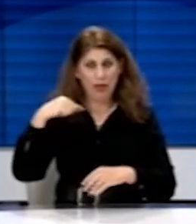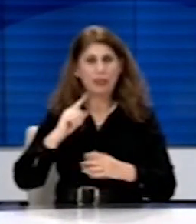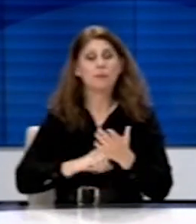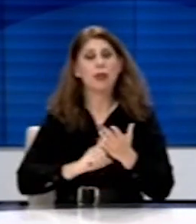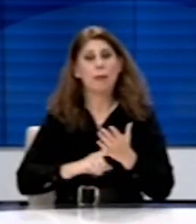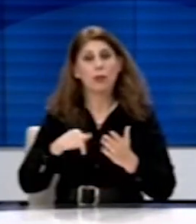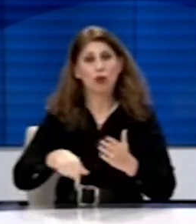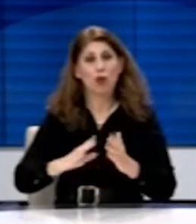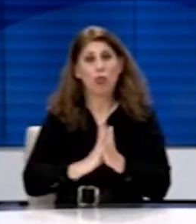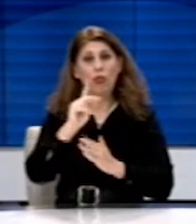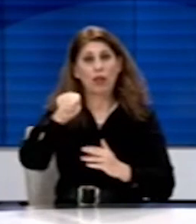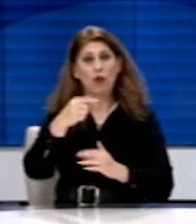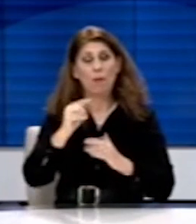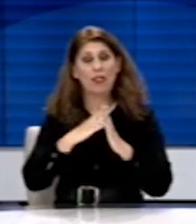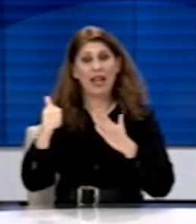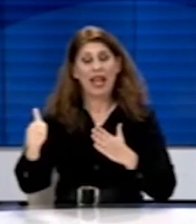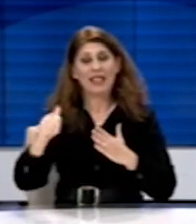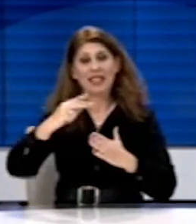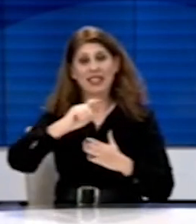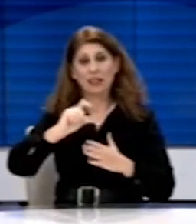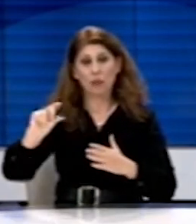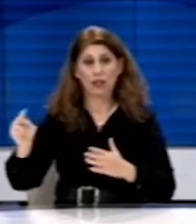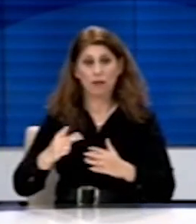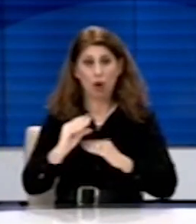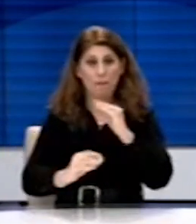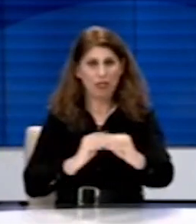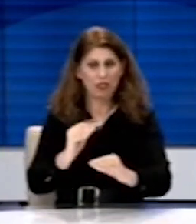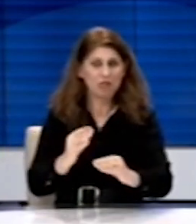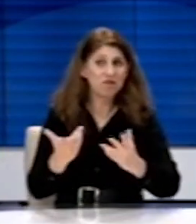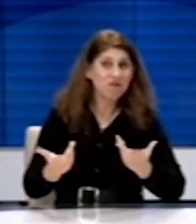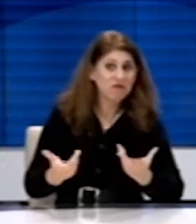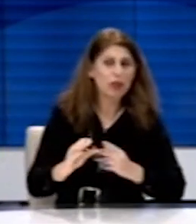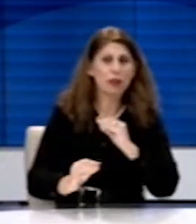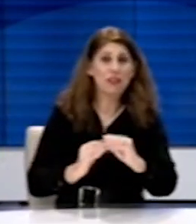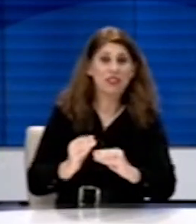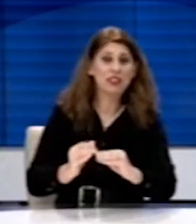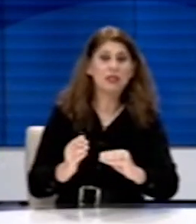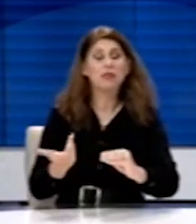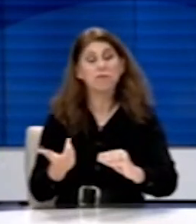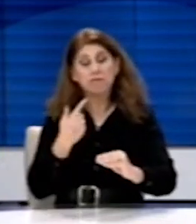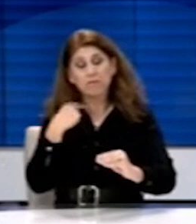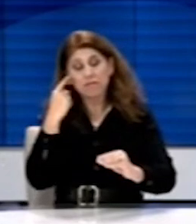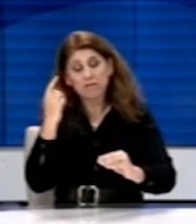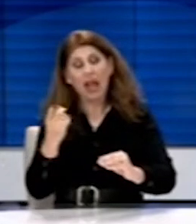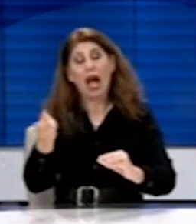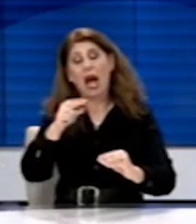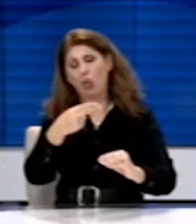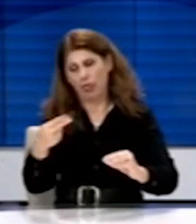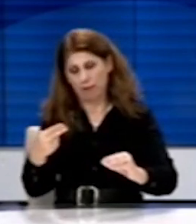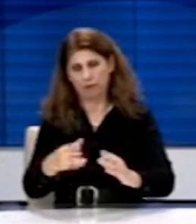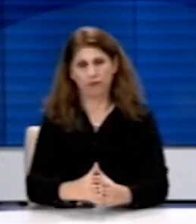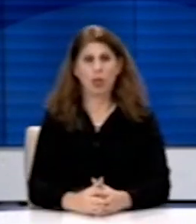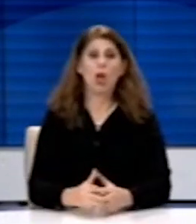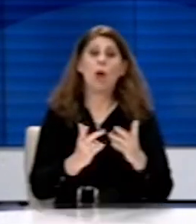πρέπει να πάμε στα 12,16 δις ευρώ επενδύσεις. Τώρα τι επενδύσεις είναι ιδιωτικοποίηση είναι ένα άλλο θέμα. Ο πληθωρισμός θα